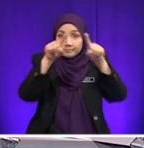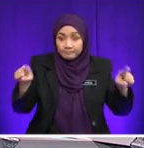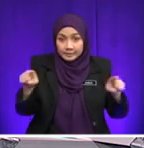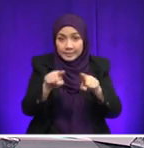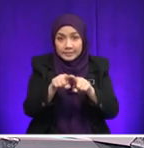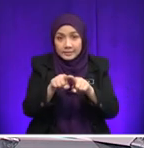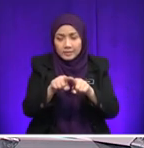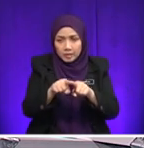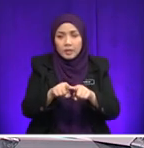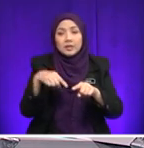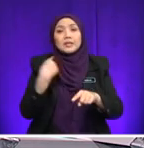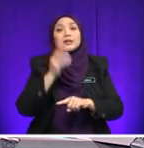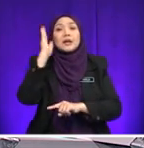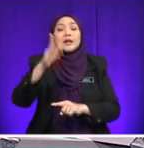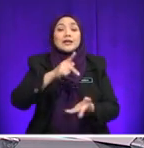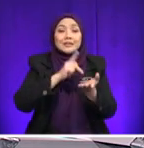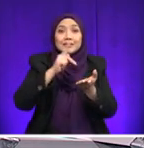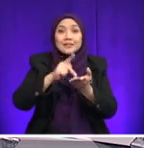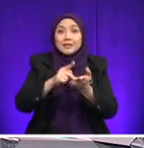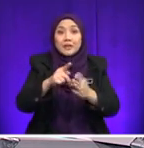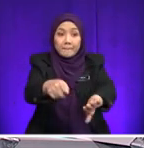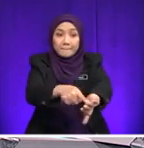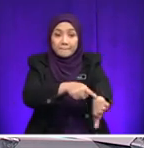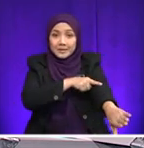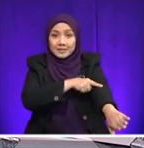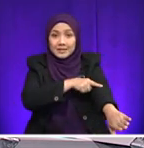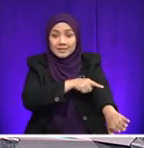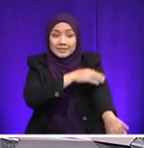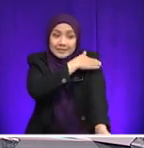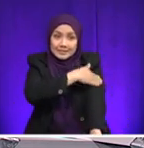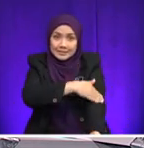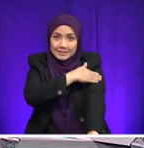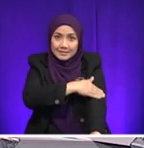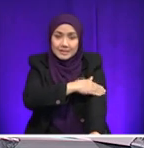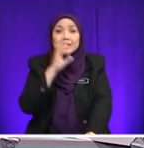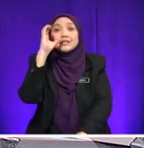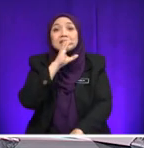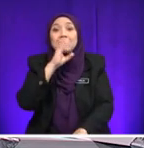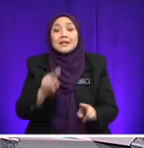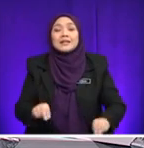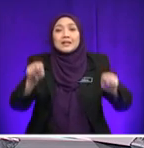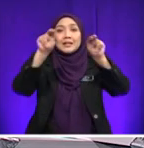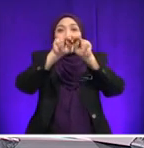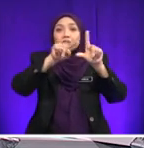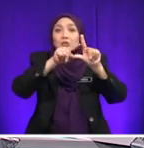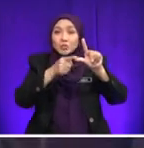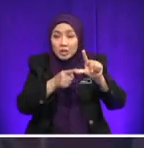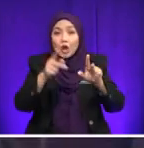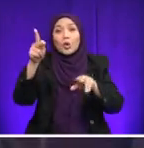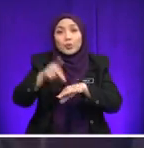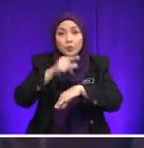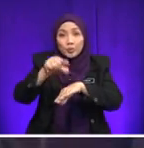akan kira panjang sisi mencari nilai sudut menggunakan kedua konsitus